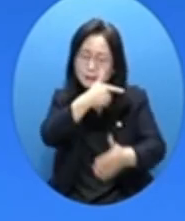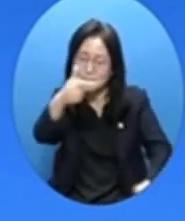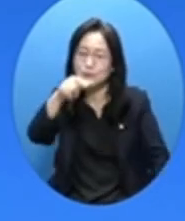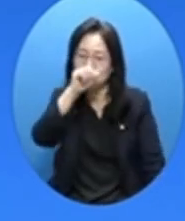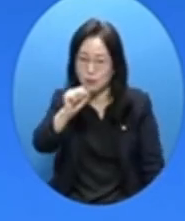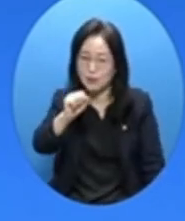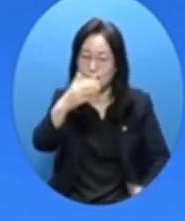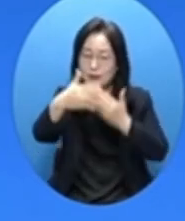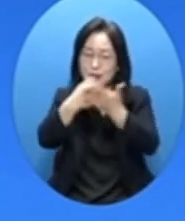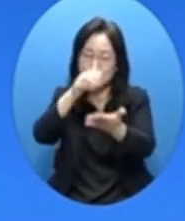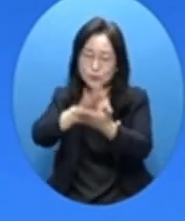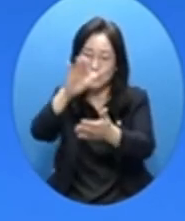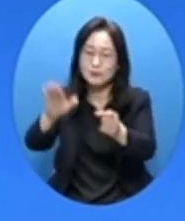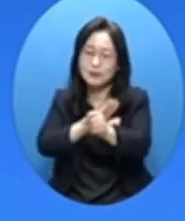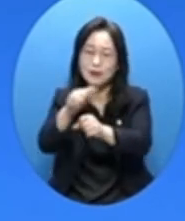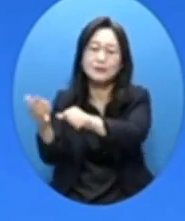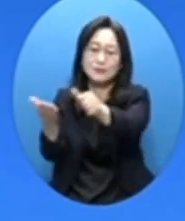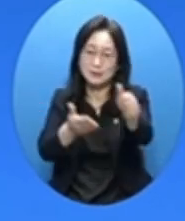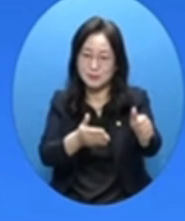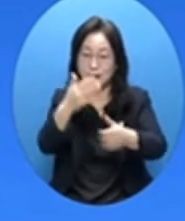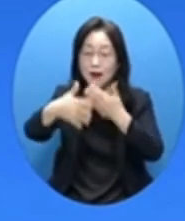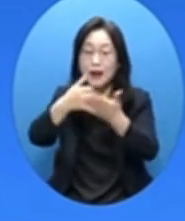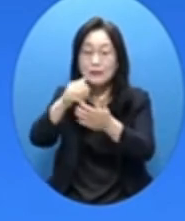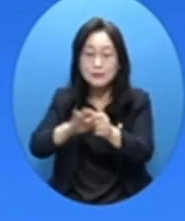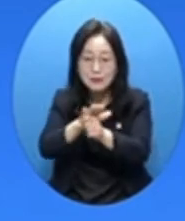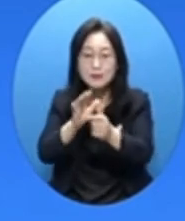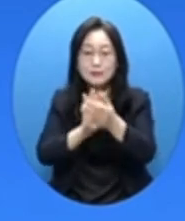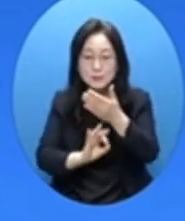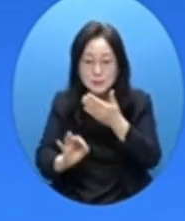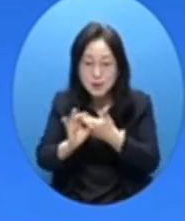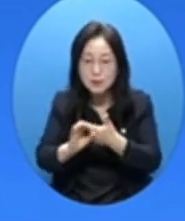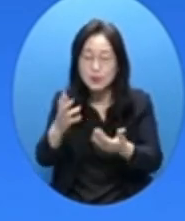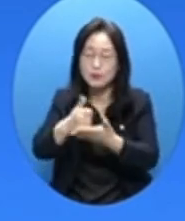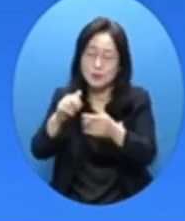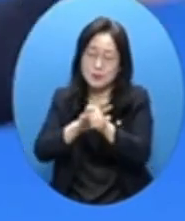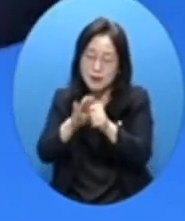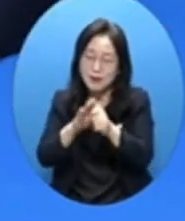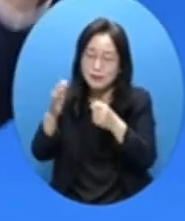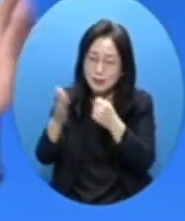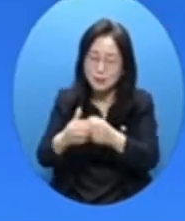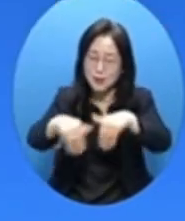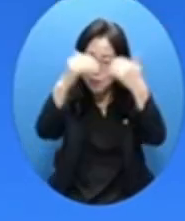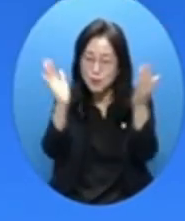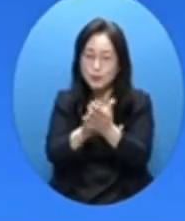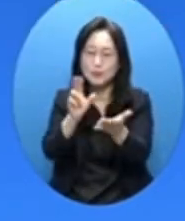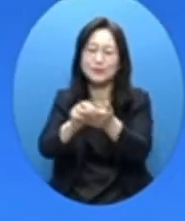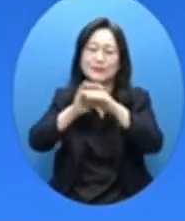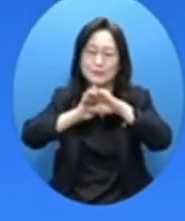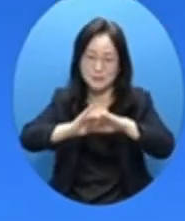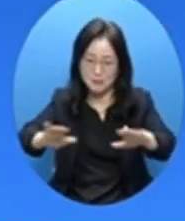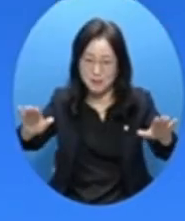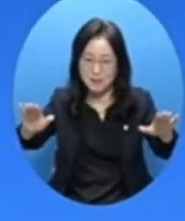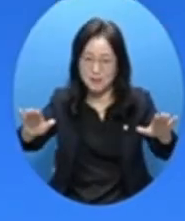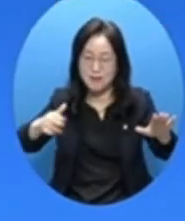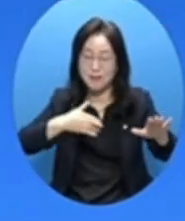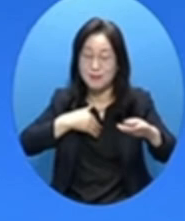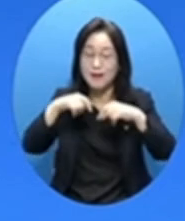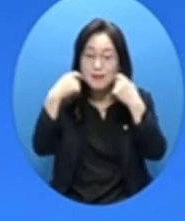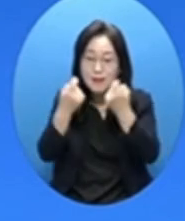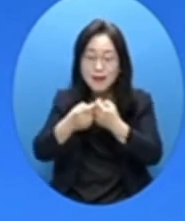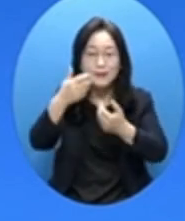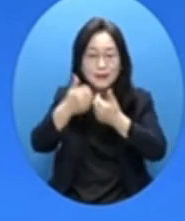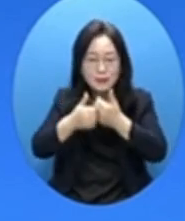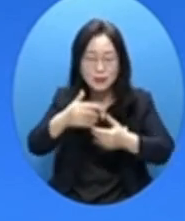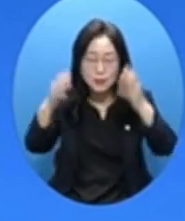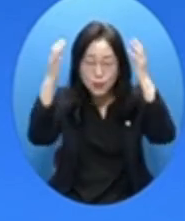하나님을 뜨겁게 사랑하시기 바랍니다함을 사랑하면 주님의 사랑 가운데 모든 문제를 해결되는 것입니다 내 개인의